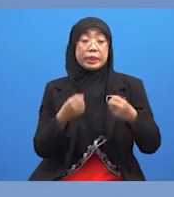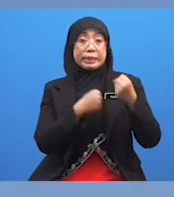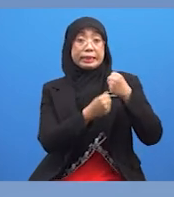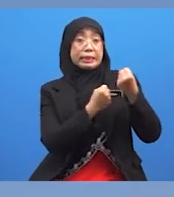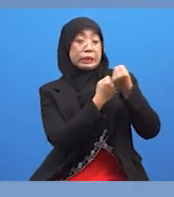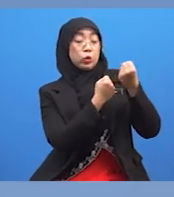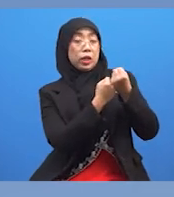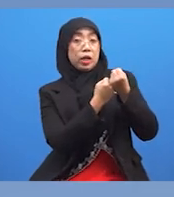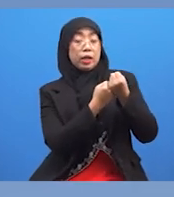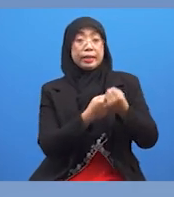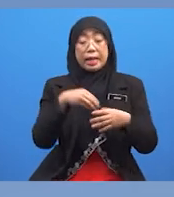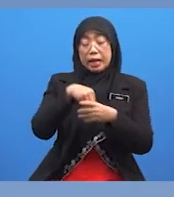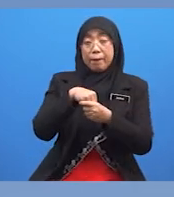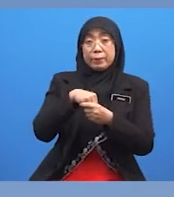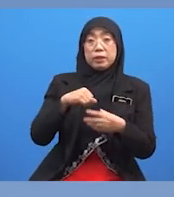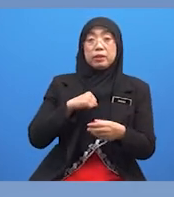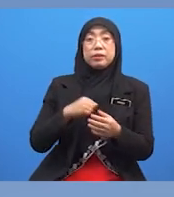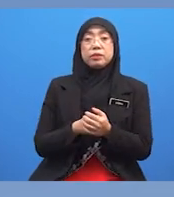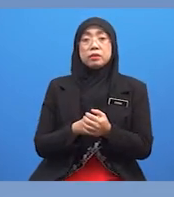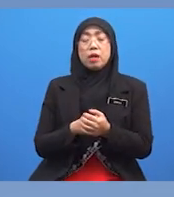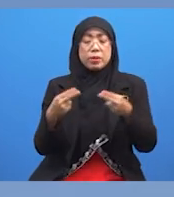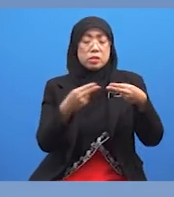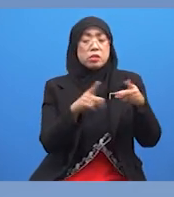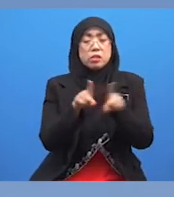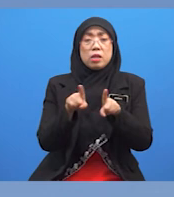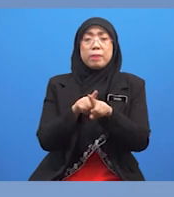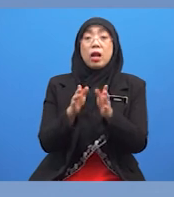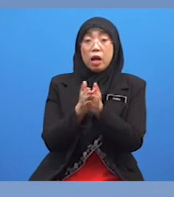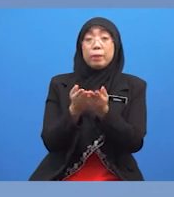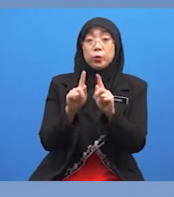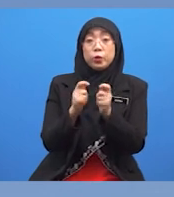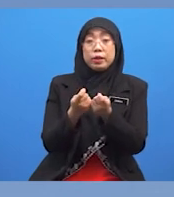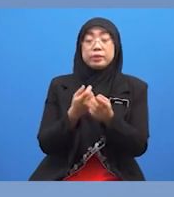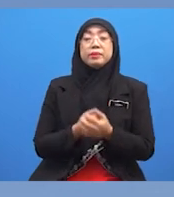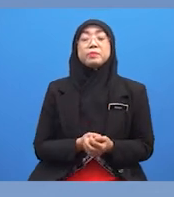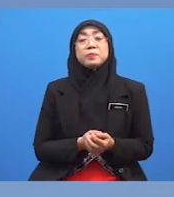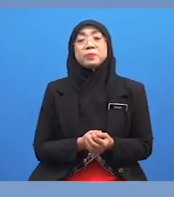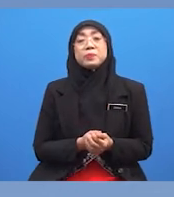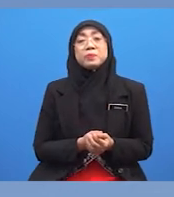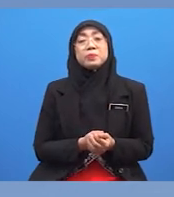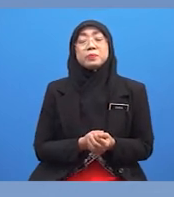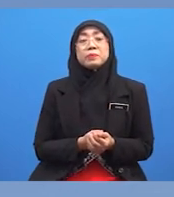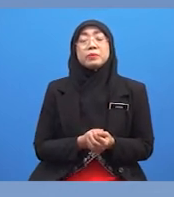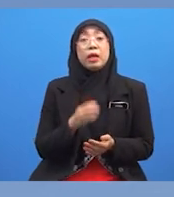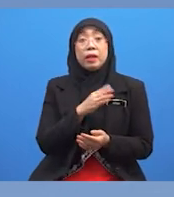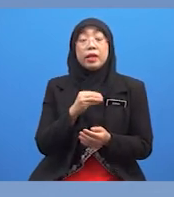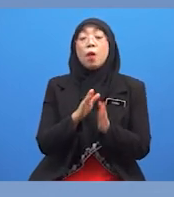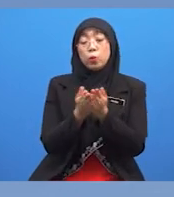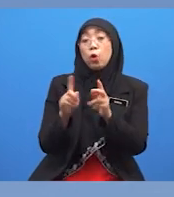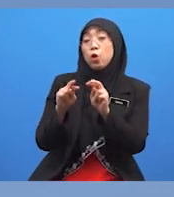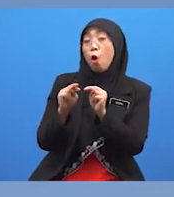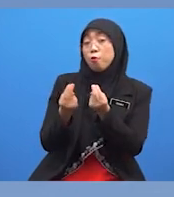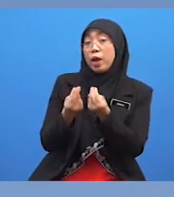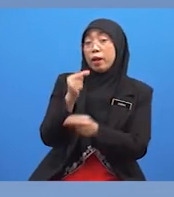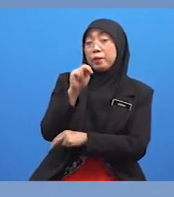berdasarkan isi kandung teks Sulalatus Salatin, Sejarah Melayu dan Novel Sodaga Besar dari Kuala